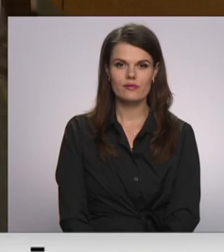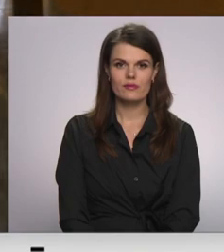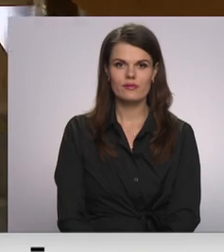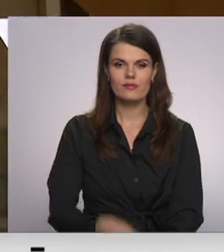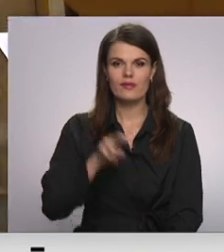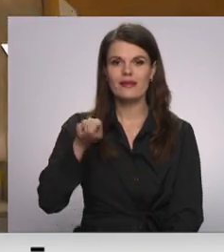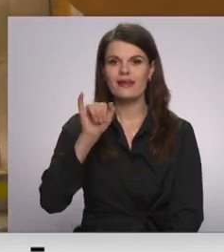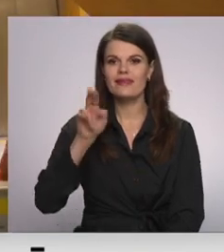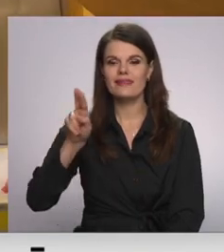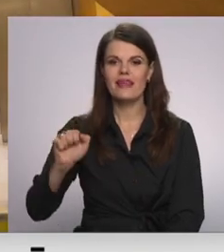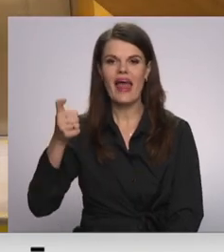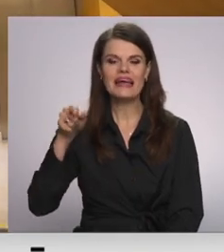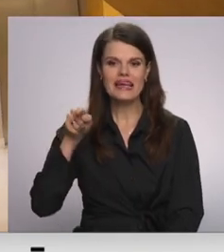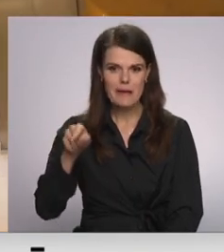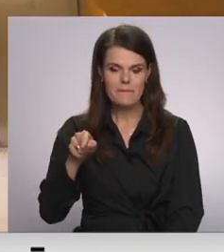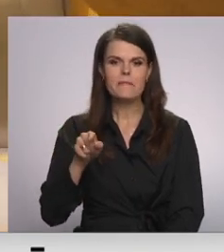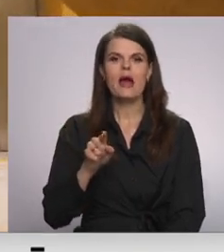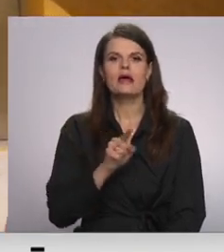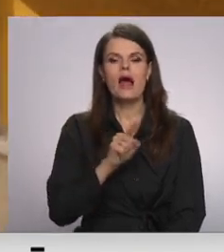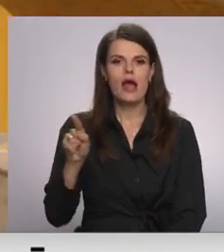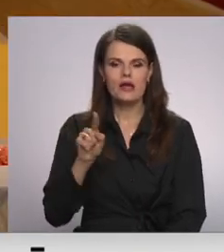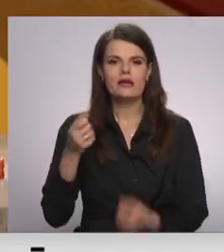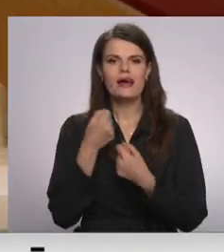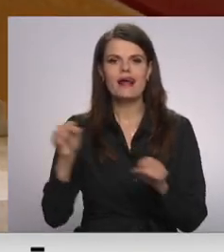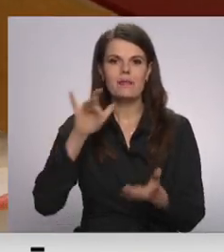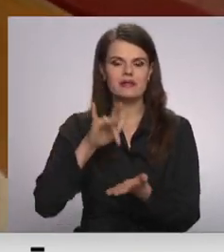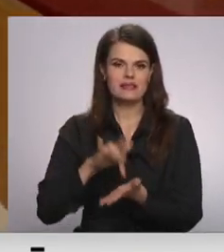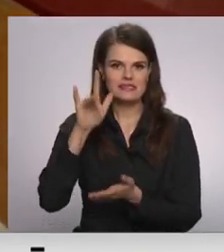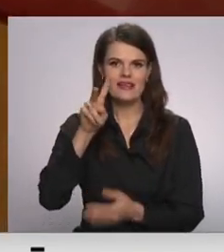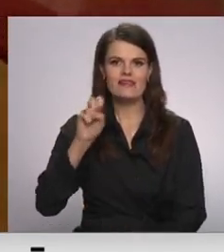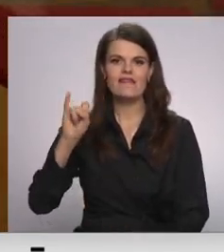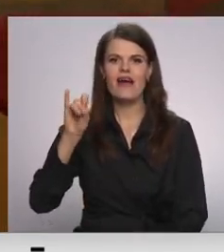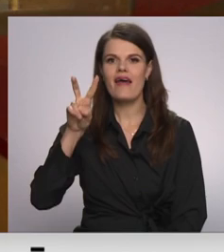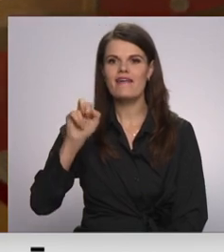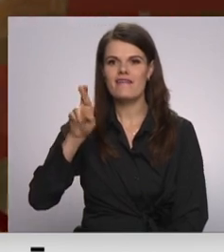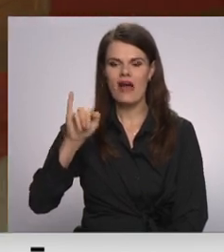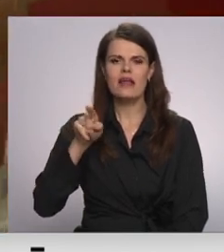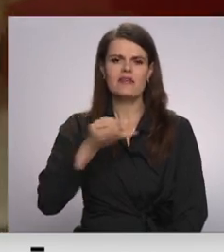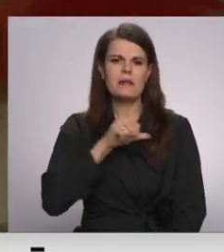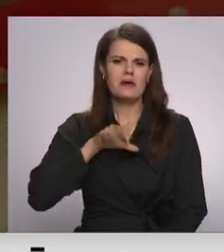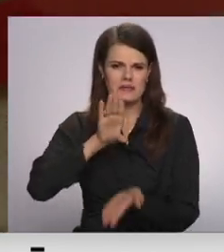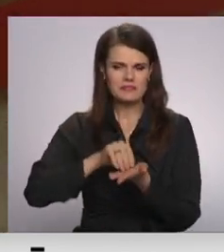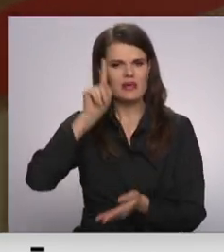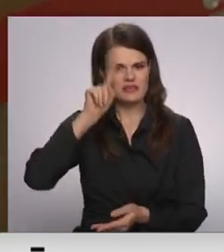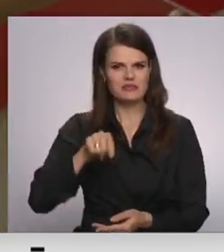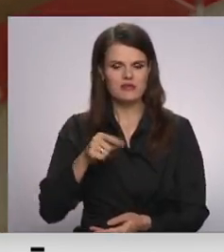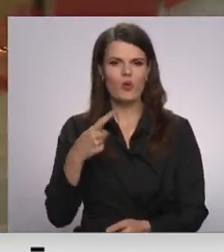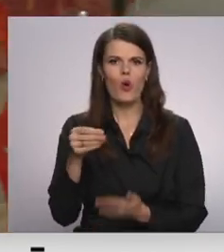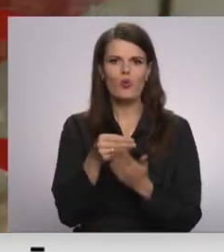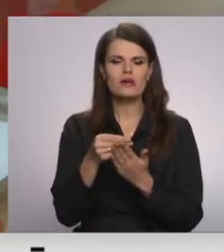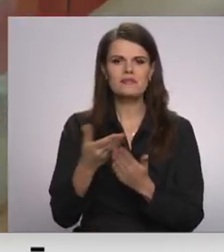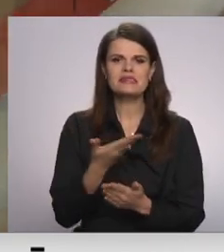Dina Grīnberga ir ortopēde Vaivaru rehabilitācijas centrā. Viņa no personiskās pieredzes zina, ko nozīmē dzīvot ar